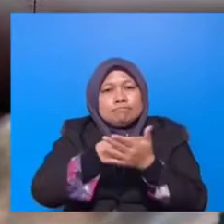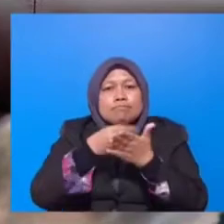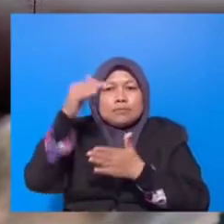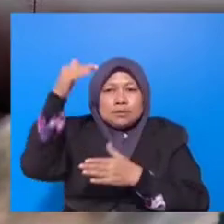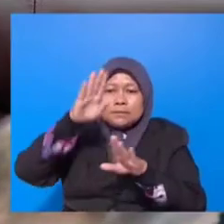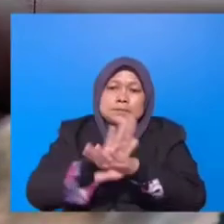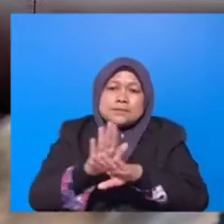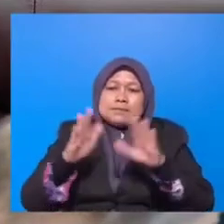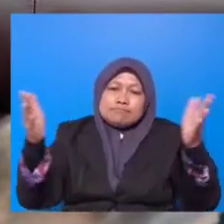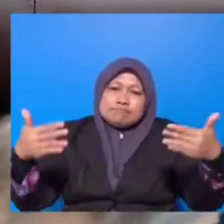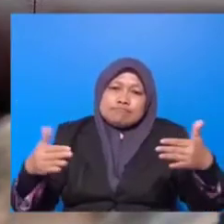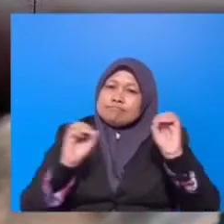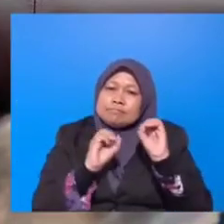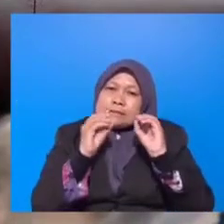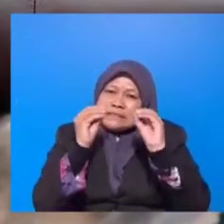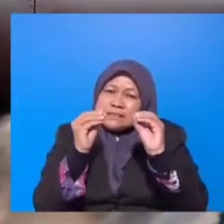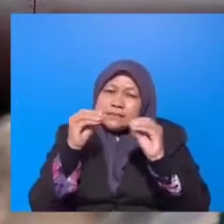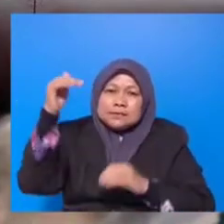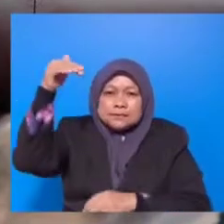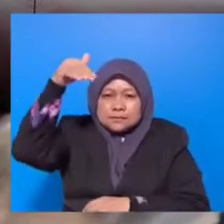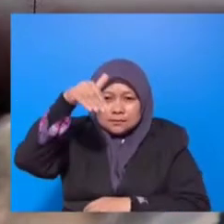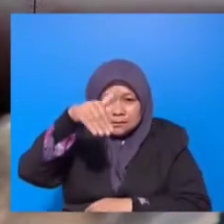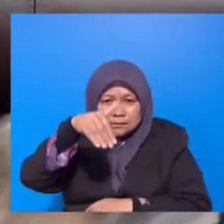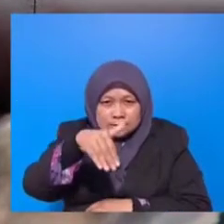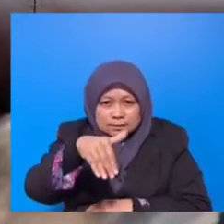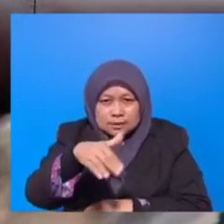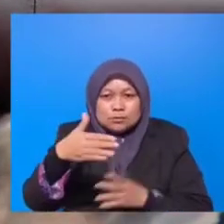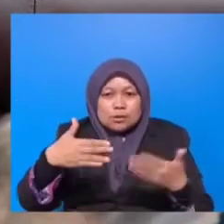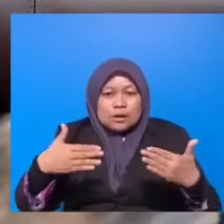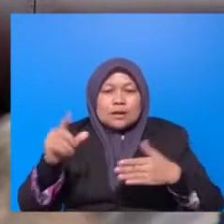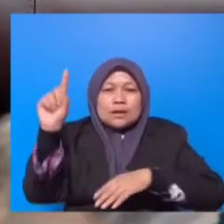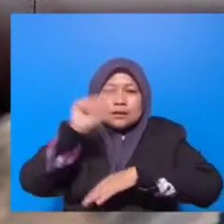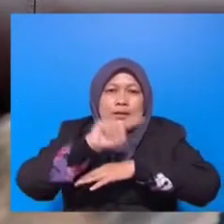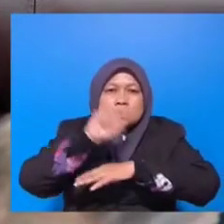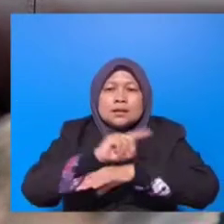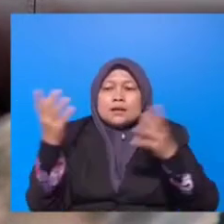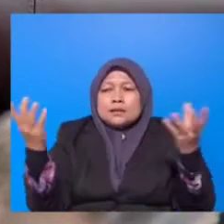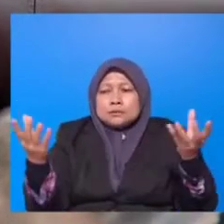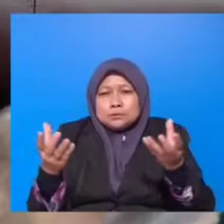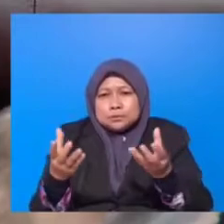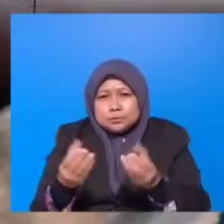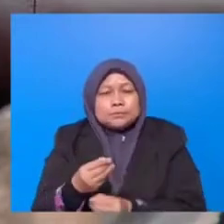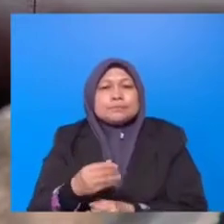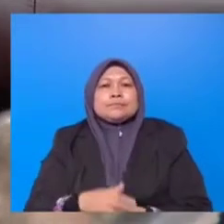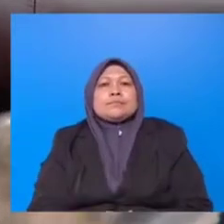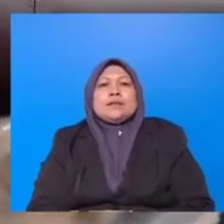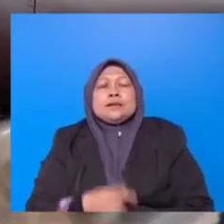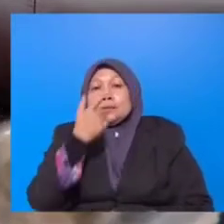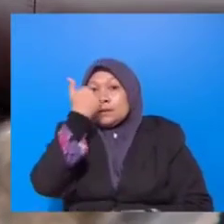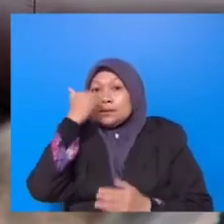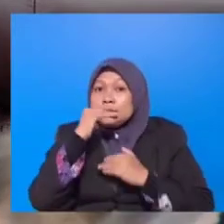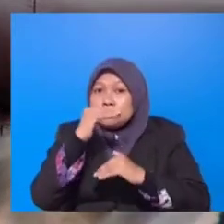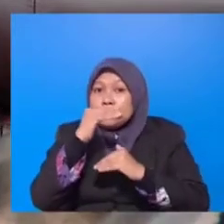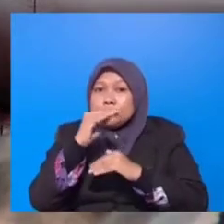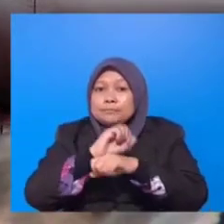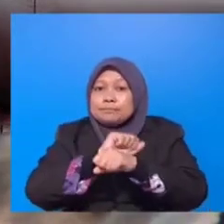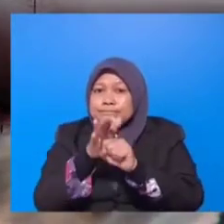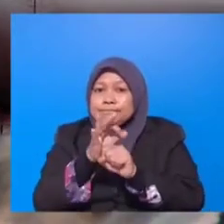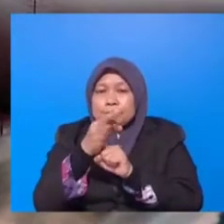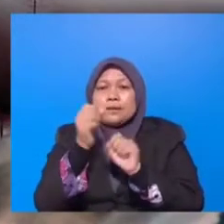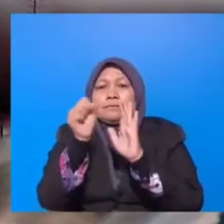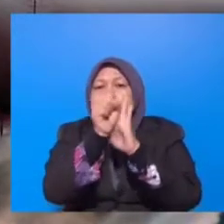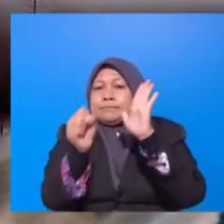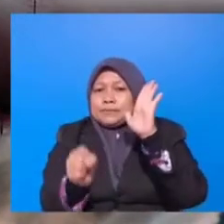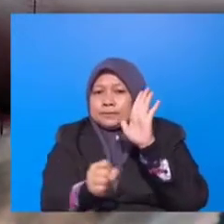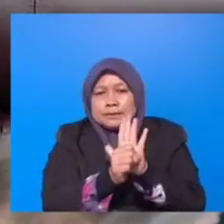segi jualan dan juga operasi perniagaan mereka, maksudnya daripada jualan harian mereka juga turut terjejas. Dalam tempoh Perintah Kawalan Pergerakan bersyarat